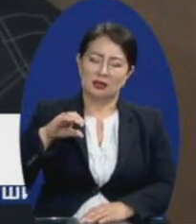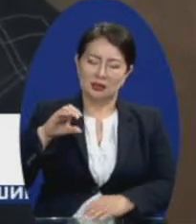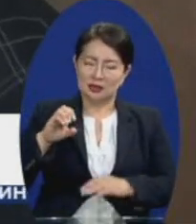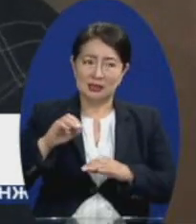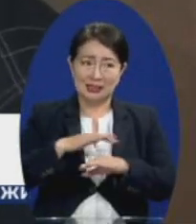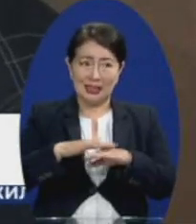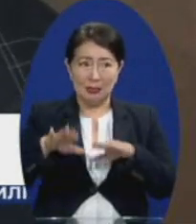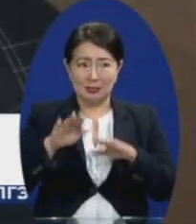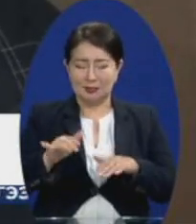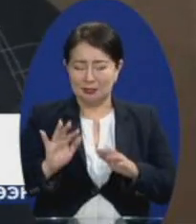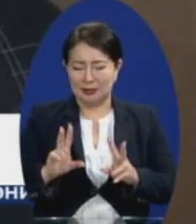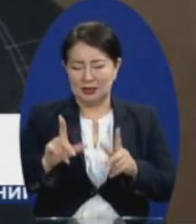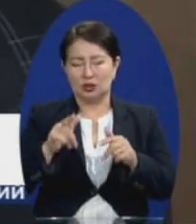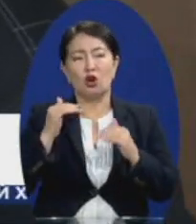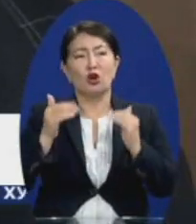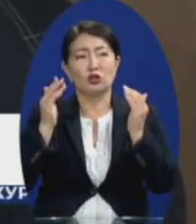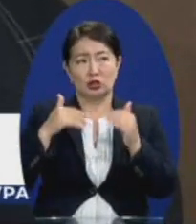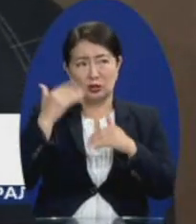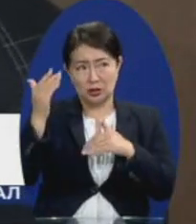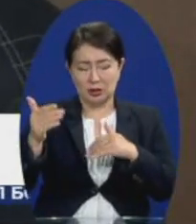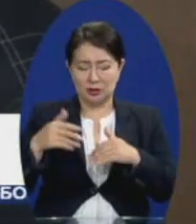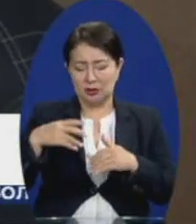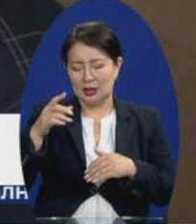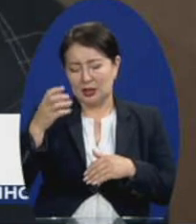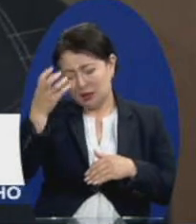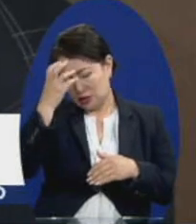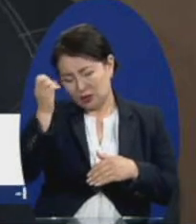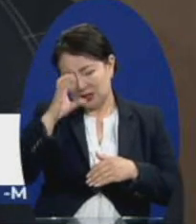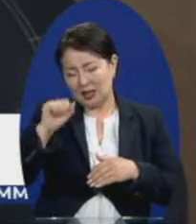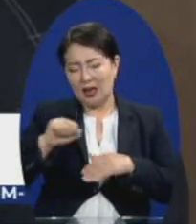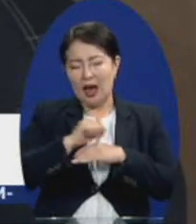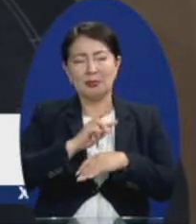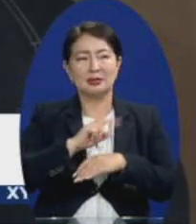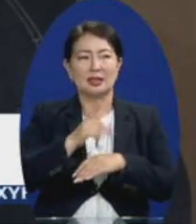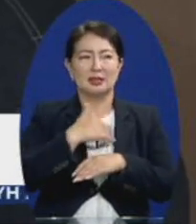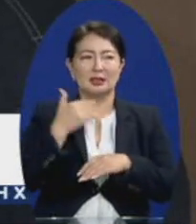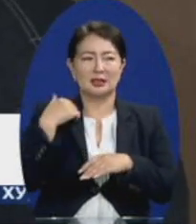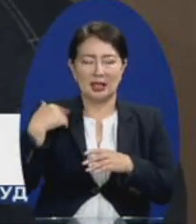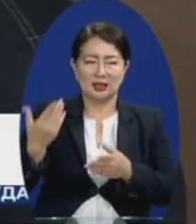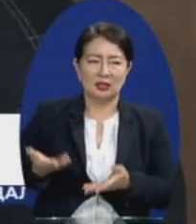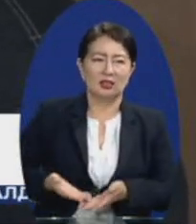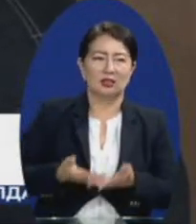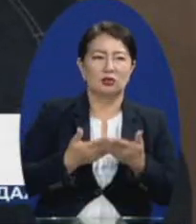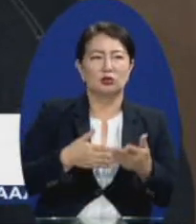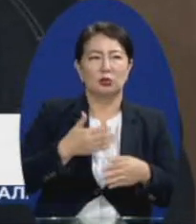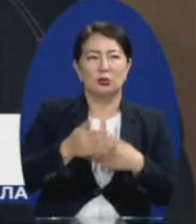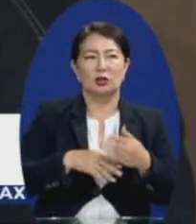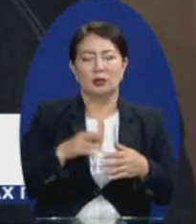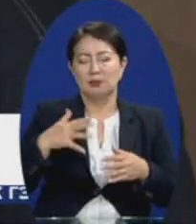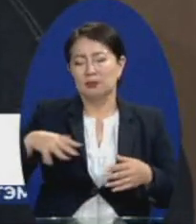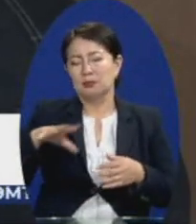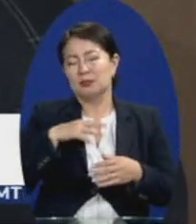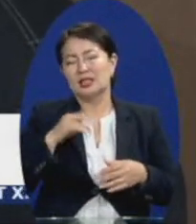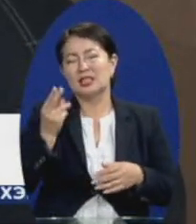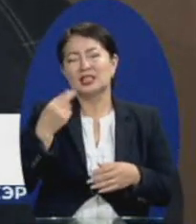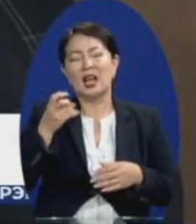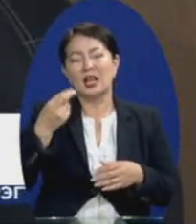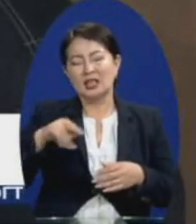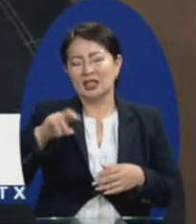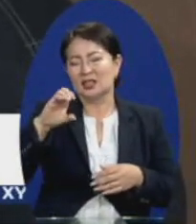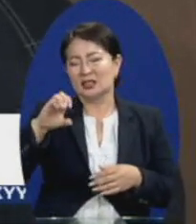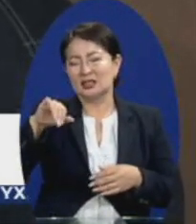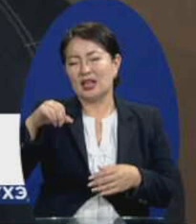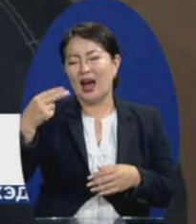дэшегээ явуулна. Тэгээд засгийн газрын ерөнхий сайд та аймгийн засаг дарга төрхөд сууж одоо бидэрт бас энэ дэд станцыг барьж